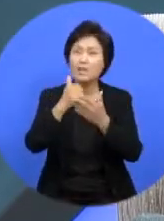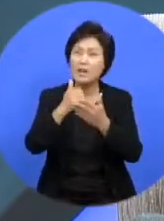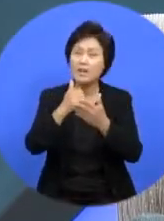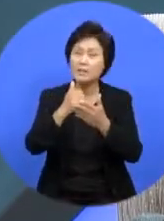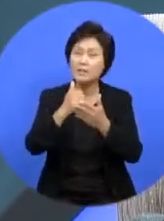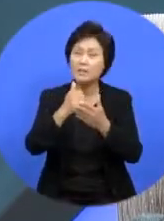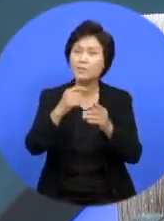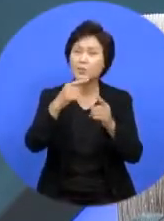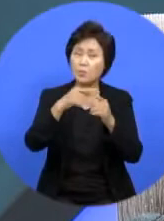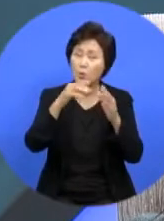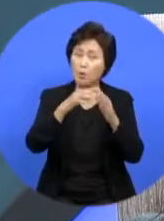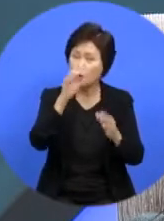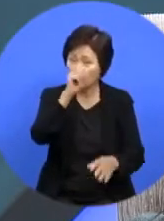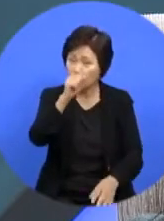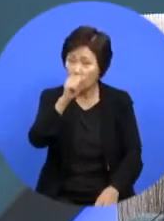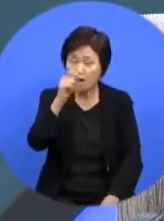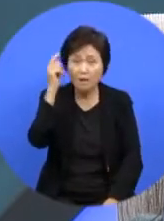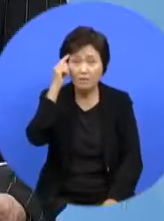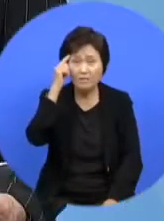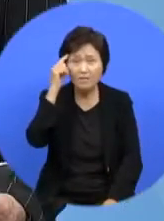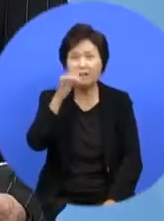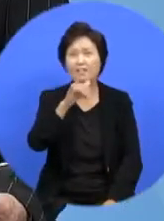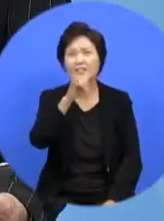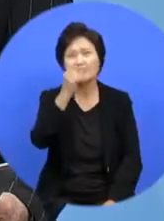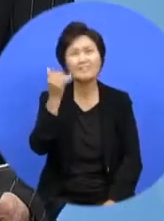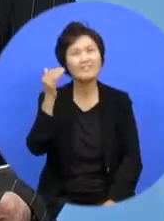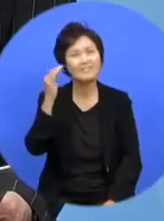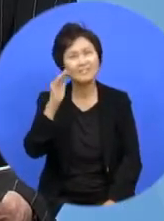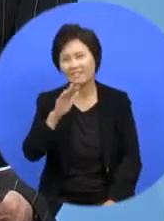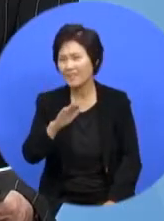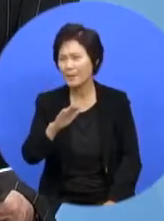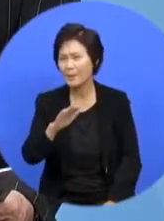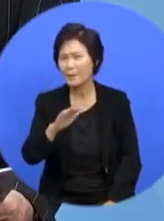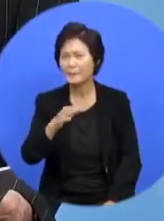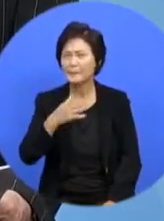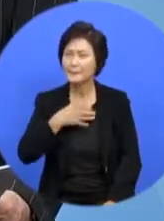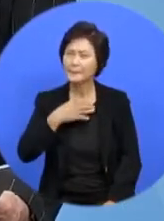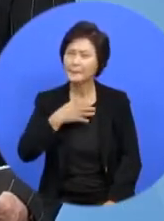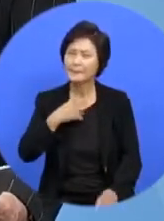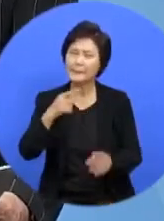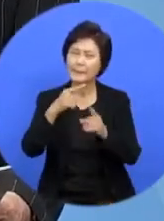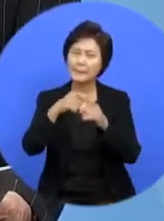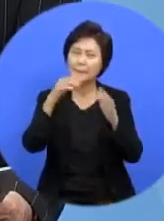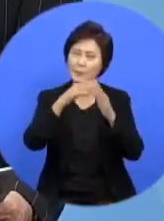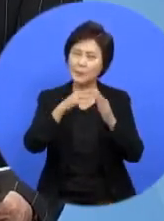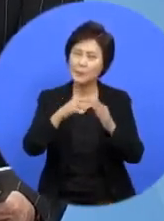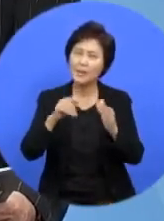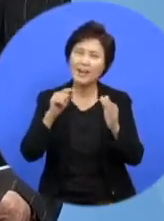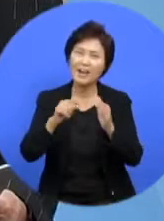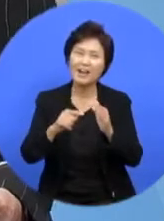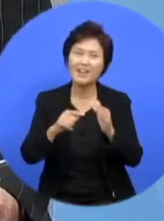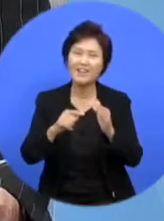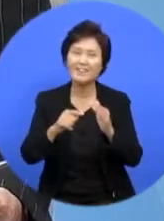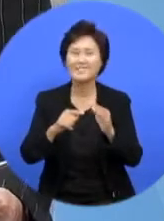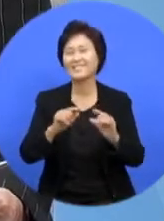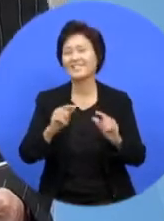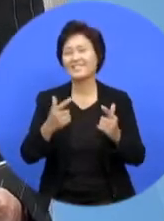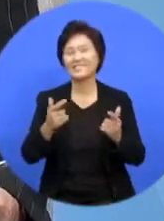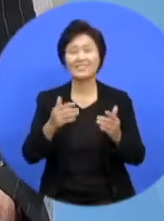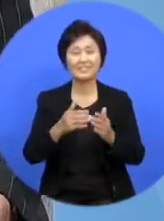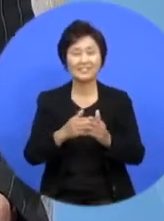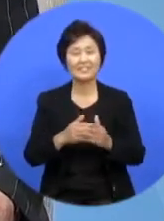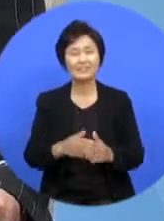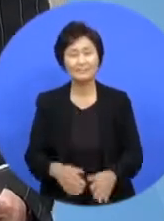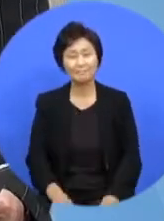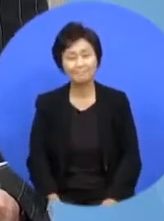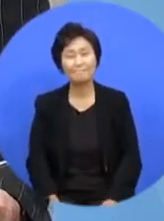교회를 가지 않고? 그러니까 한번 믿어보고 싶다는 생각이나 네네. 예, 그런 생각은 한 번도 갖지 않은 뭐 있어. 얘기를 내가 보니까